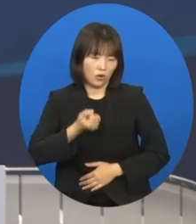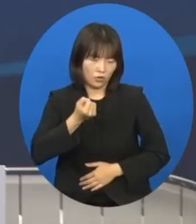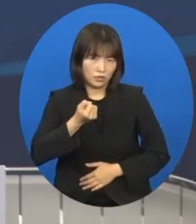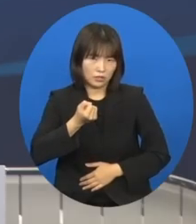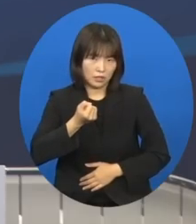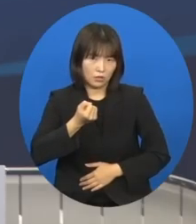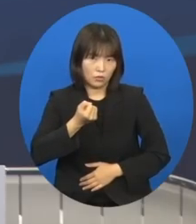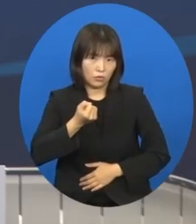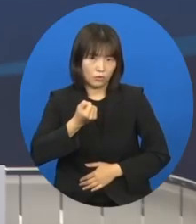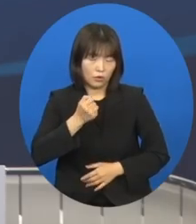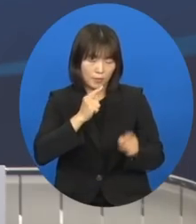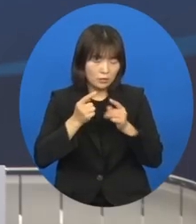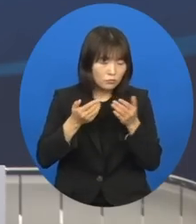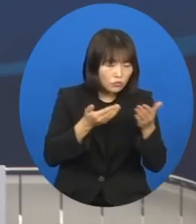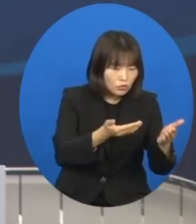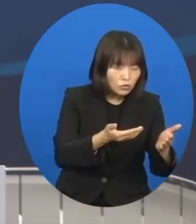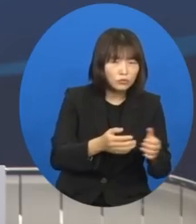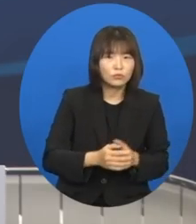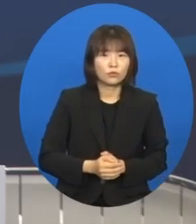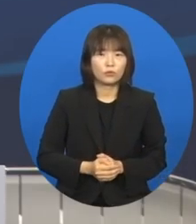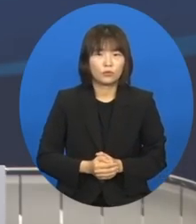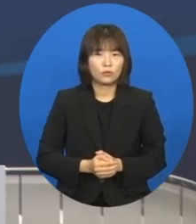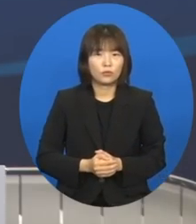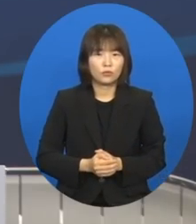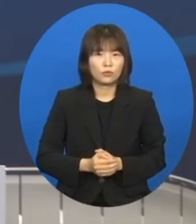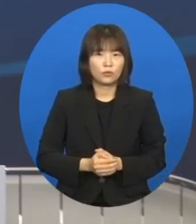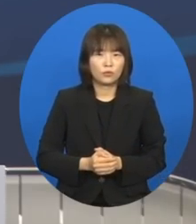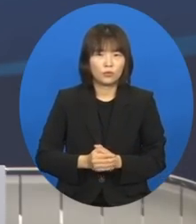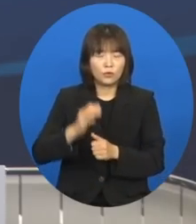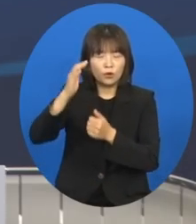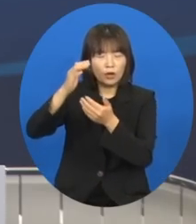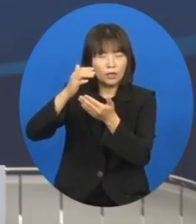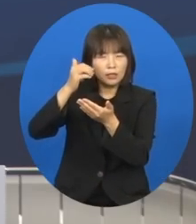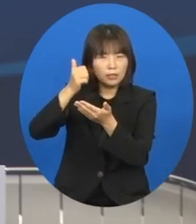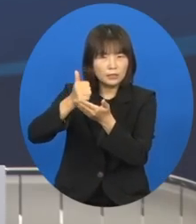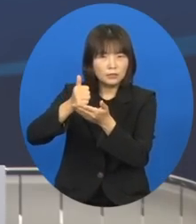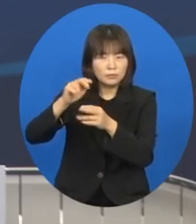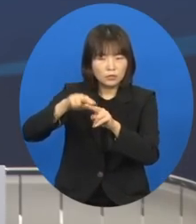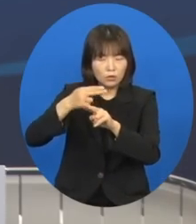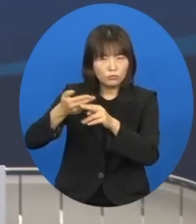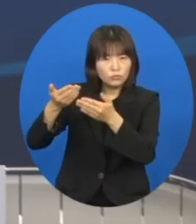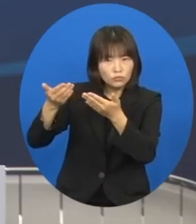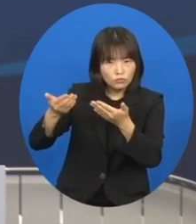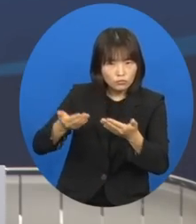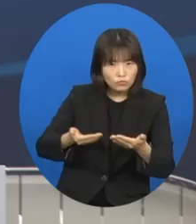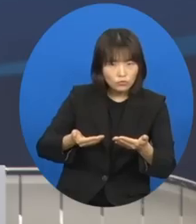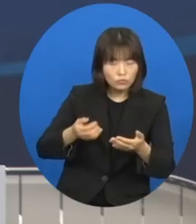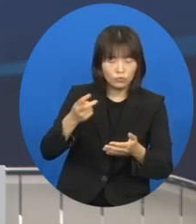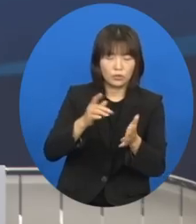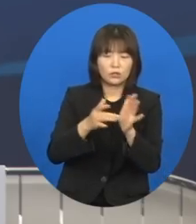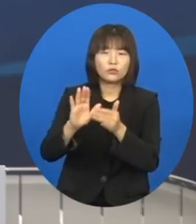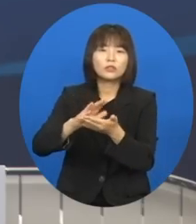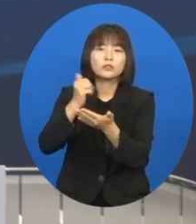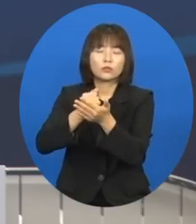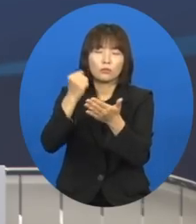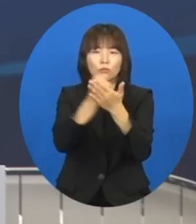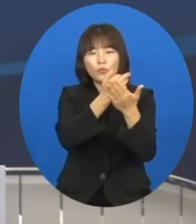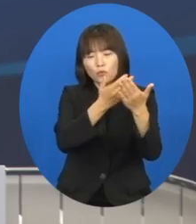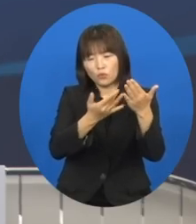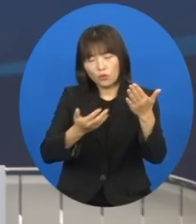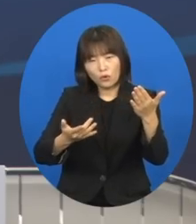주시고 그를 통해서 하나님의 선물을 주시고 또 예수 그리스도 보혈의 피로,